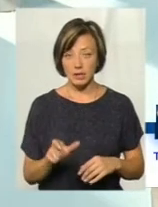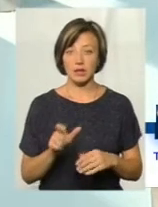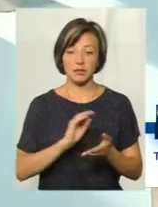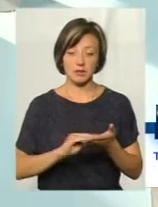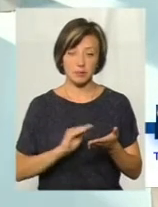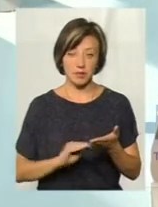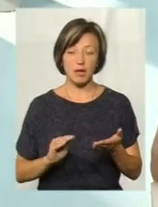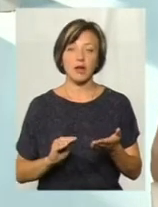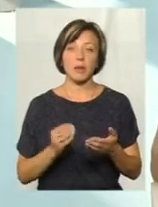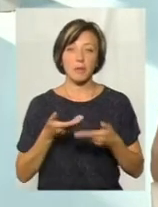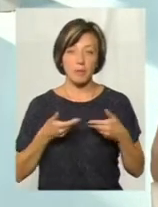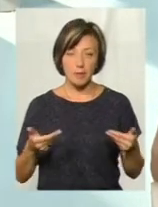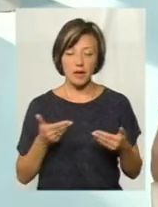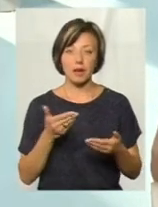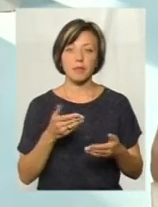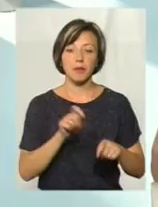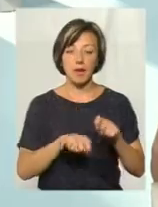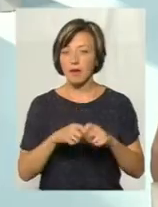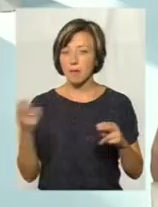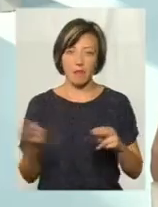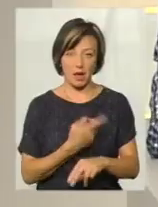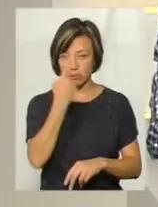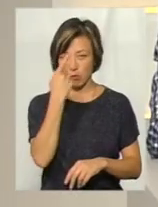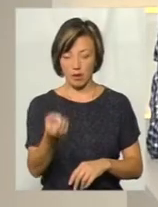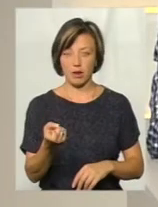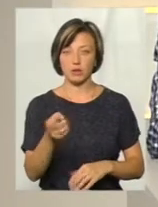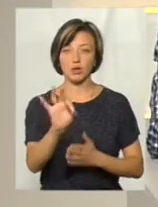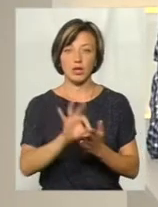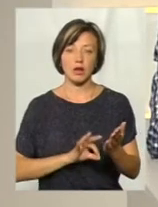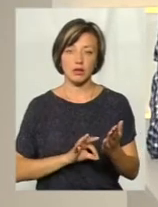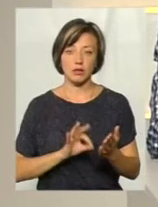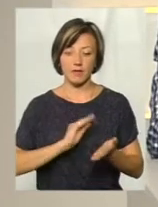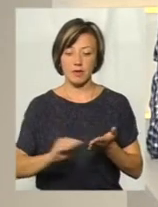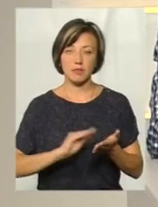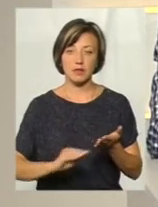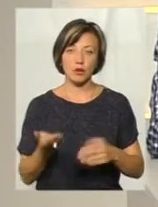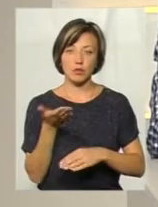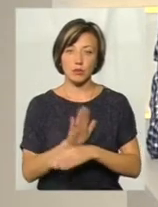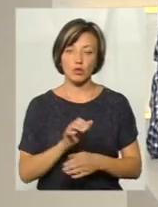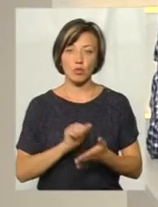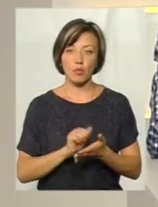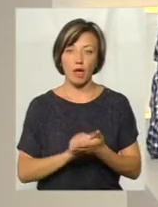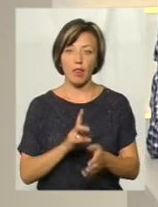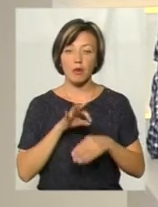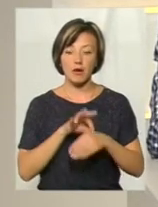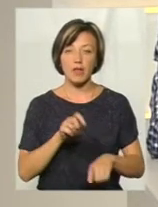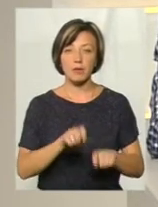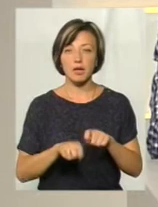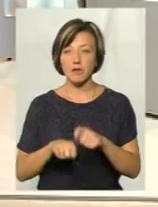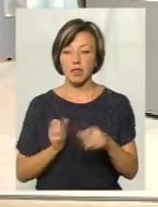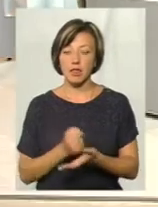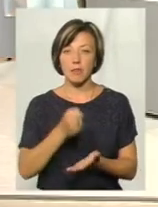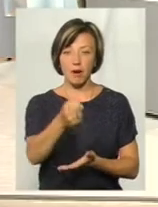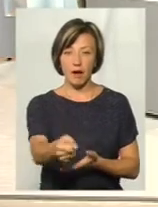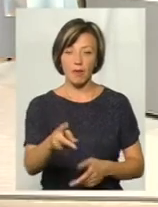фізична особа, тоді ми перевіряємо без ніякого попередження, одразу виписуються розпорядчі документи на проведення перевірки, направлення